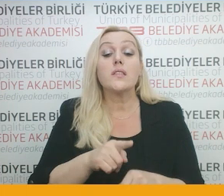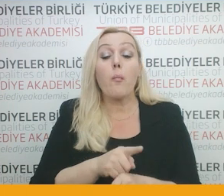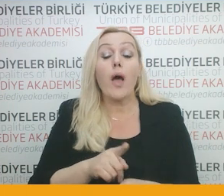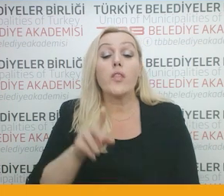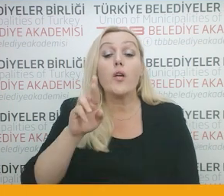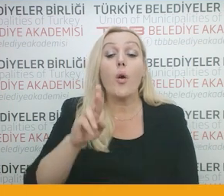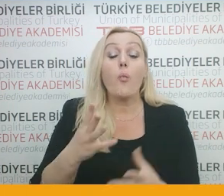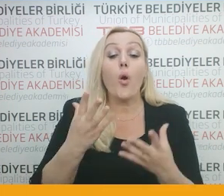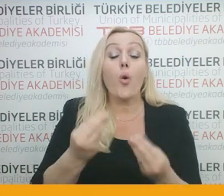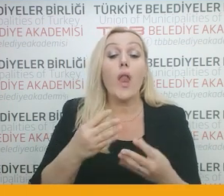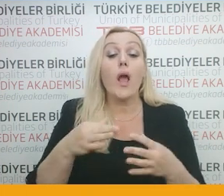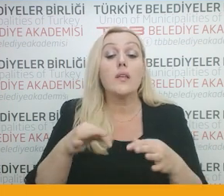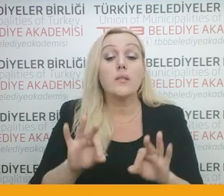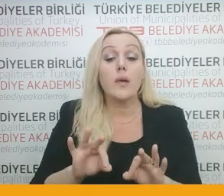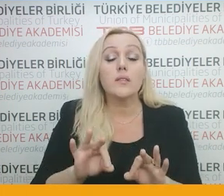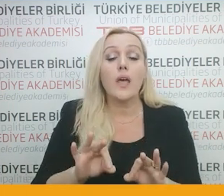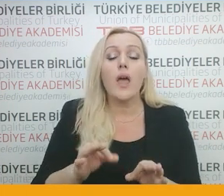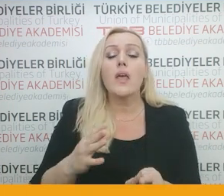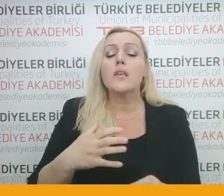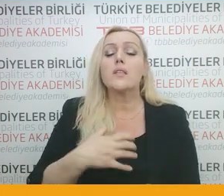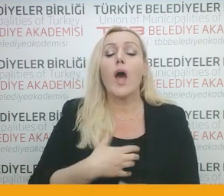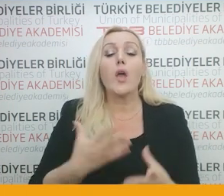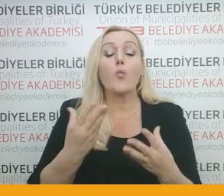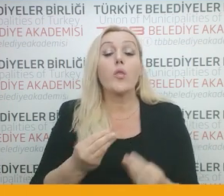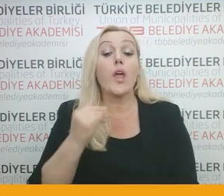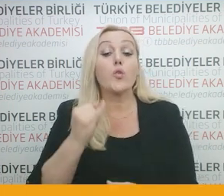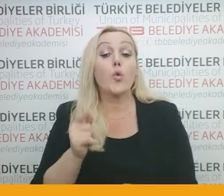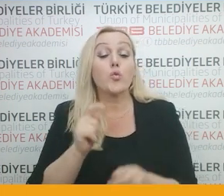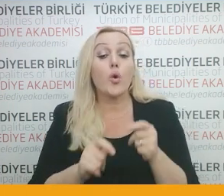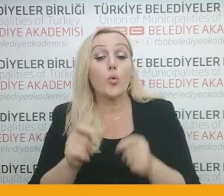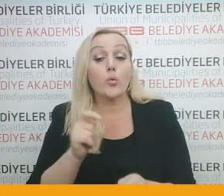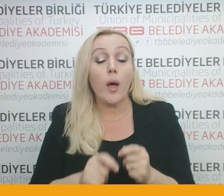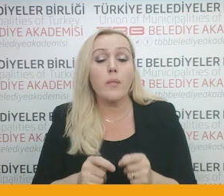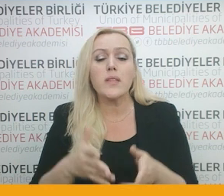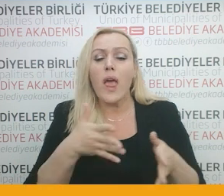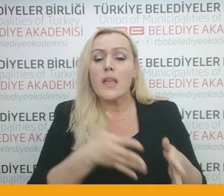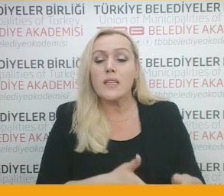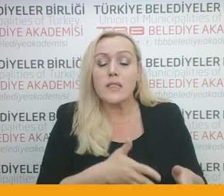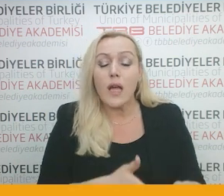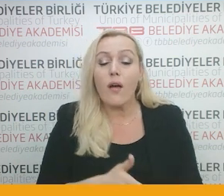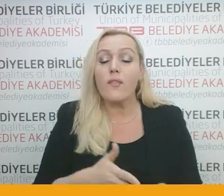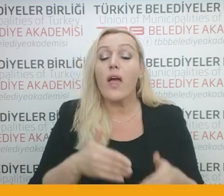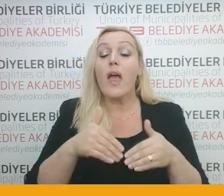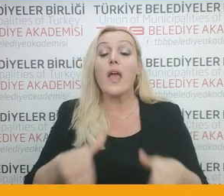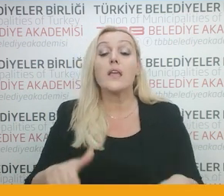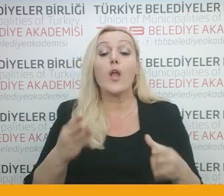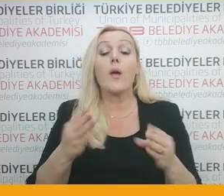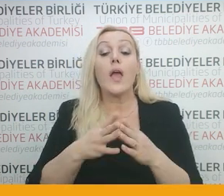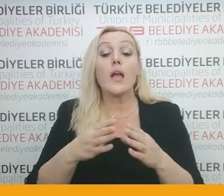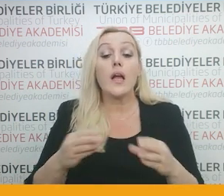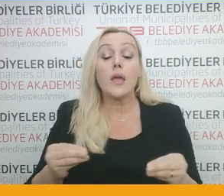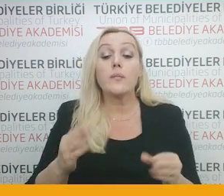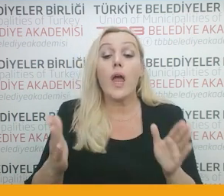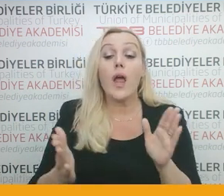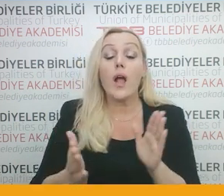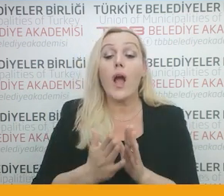ve bilgi edilmesi, varlıkların kötüye kullanılması ve israfın önlemek ve kayıplara karşı korunmasını sağlamak. 56. maddede